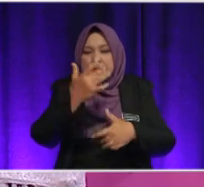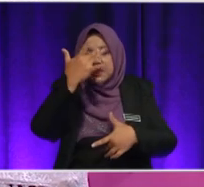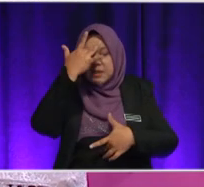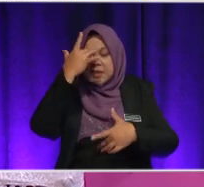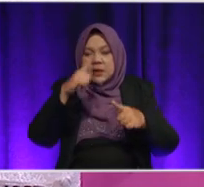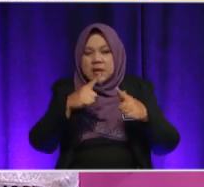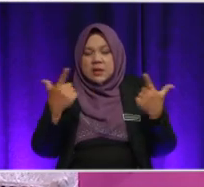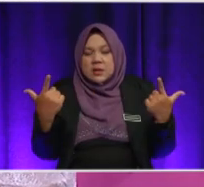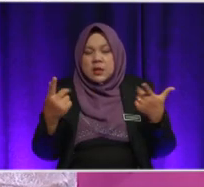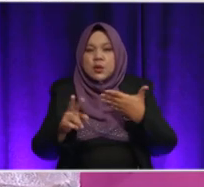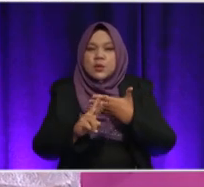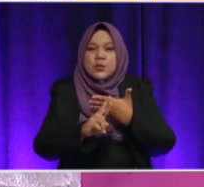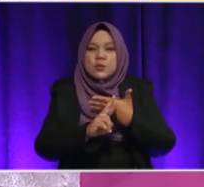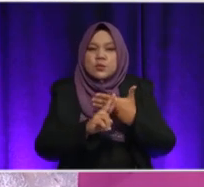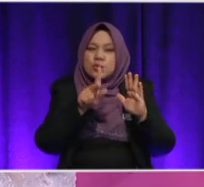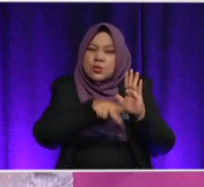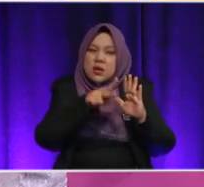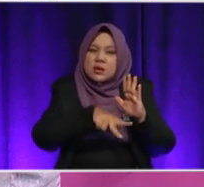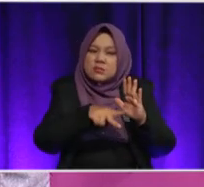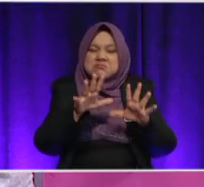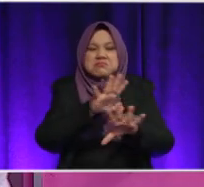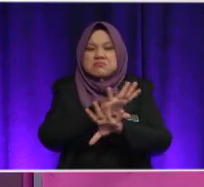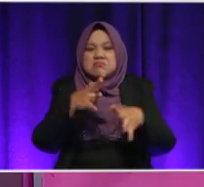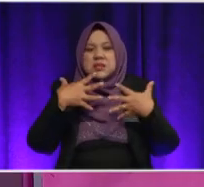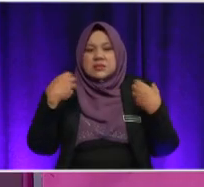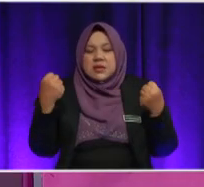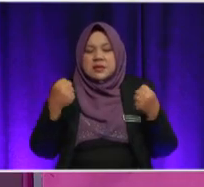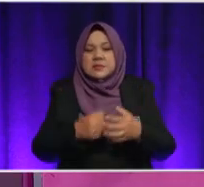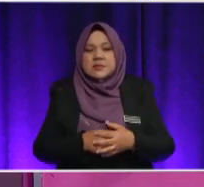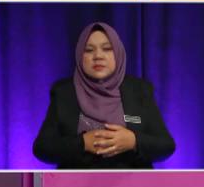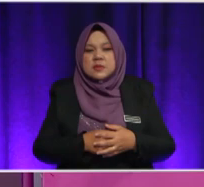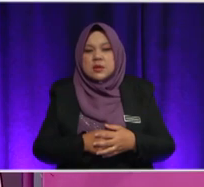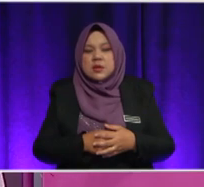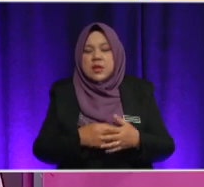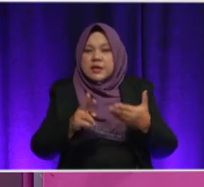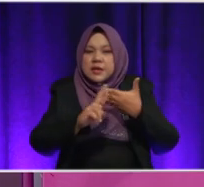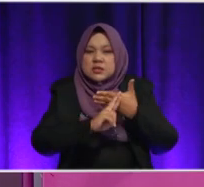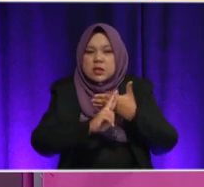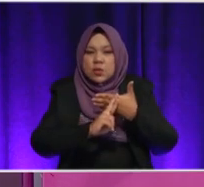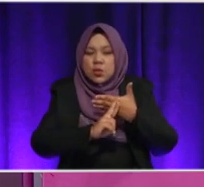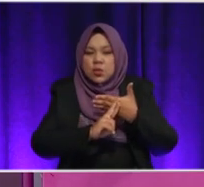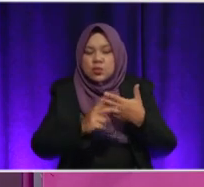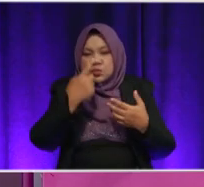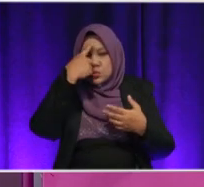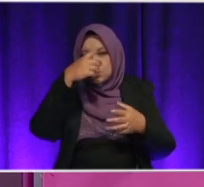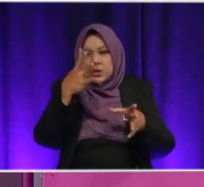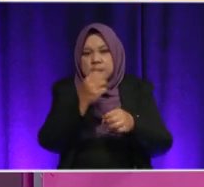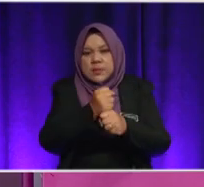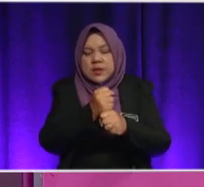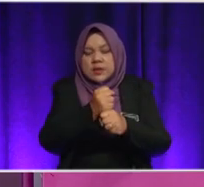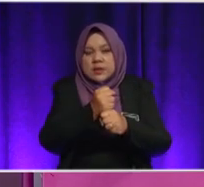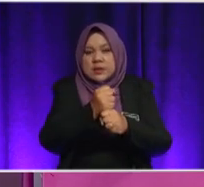risikonya adalah penyakit ini tidak sembuh jadi semestinya berisiko mendapat kesesampingan jika kita tidak